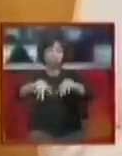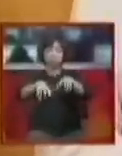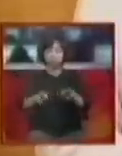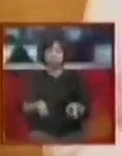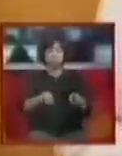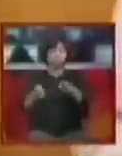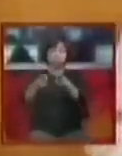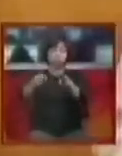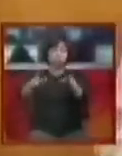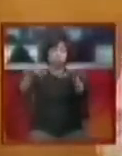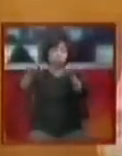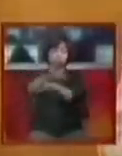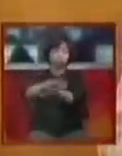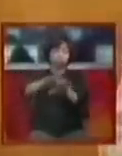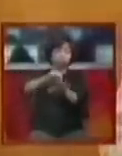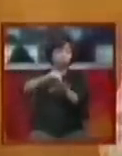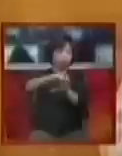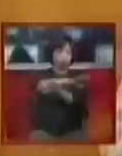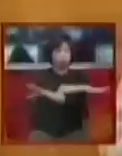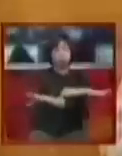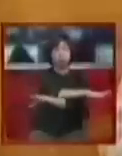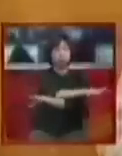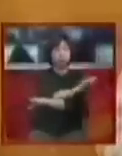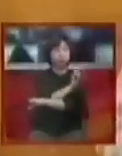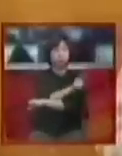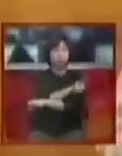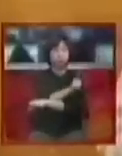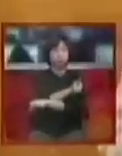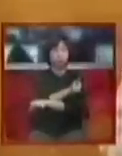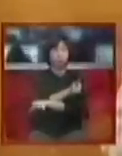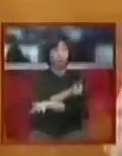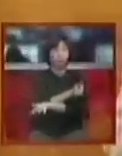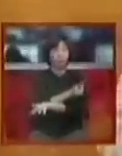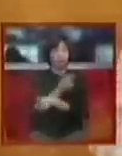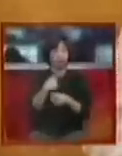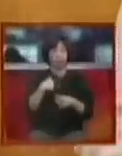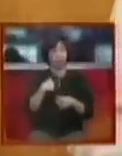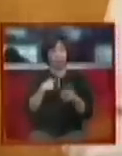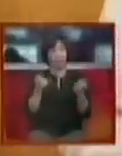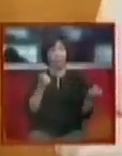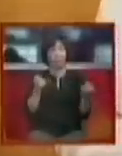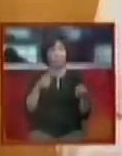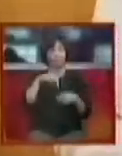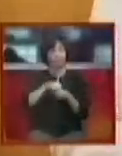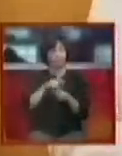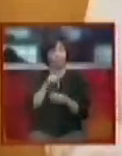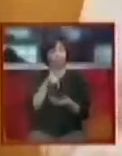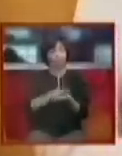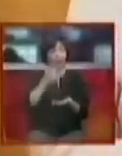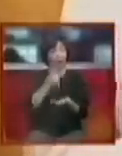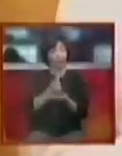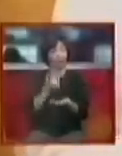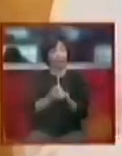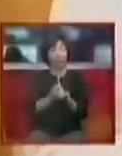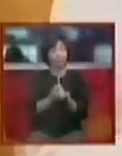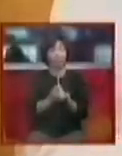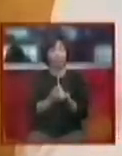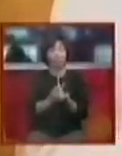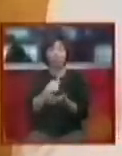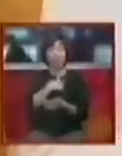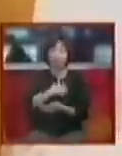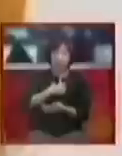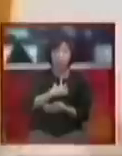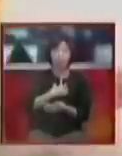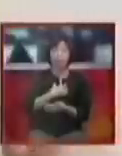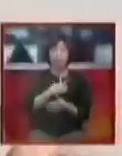sa tuluyan na nga itong mawala. Bilang kinatawan noon ng aking distrito, inireklamo ko po ito.